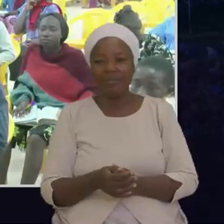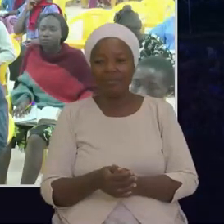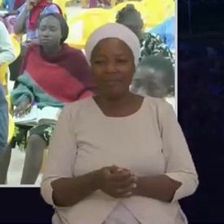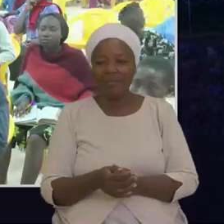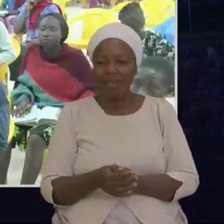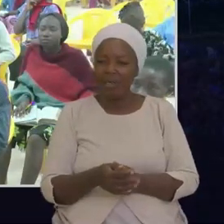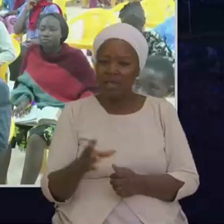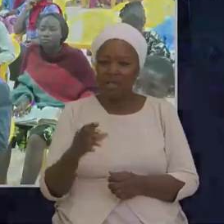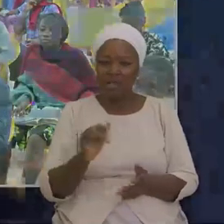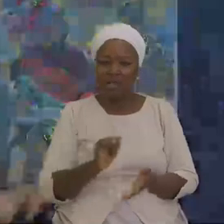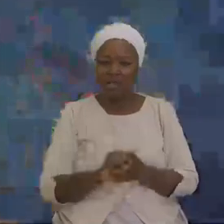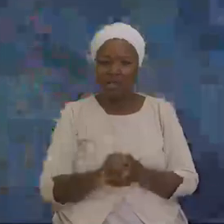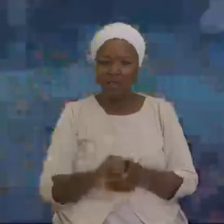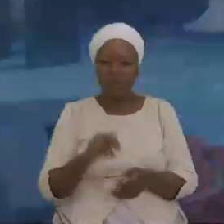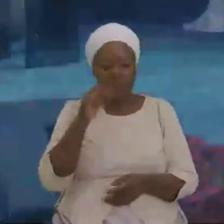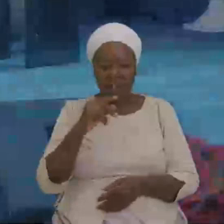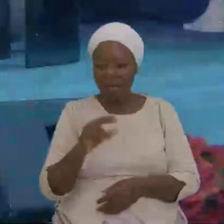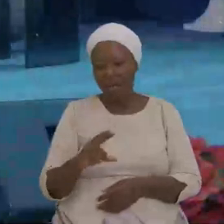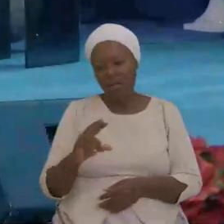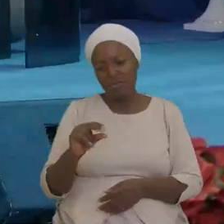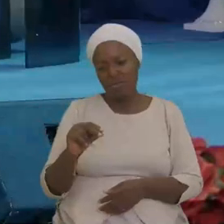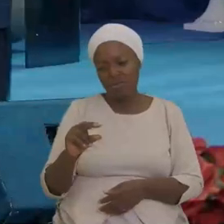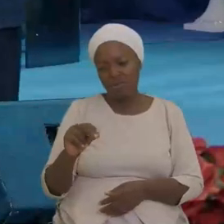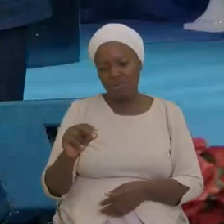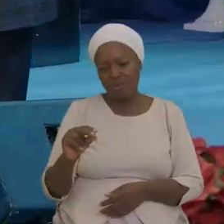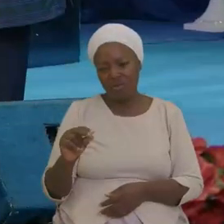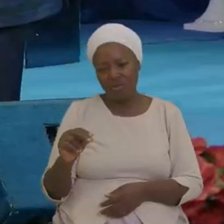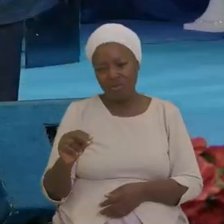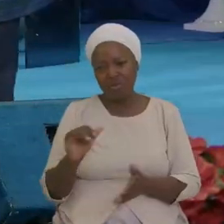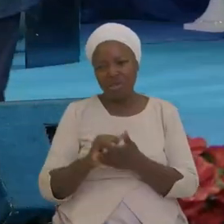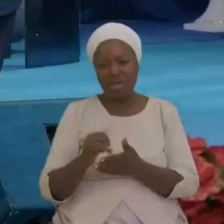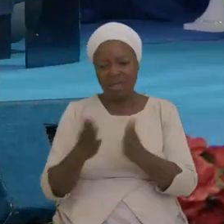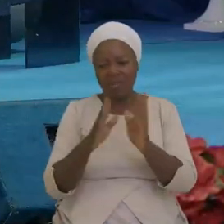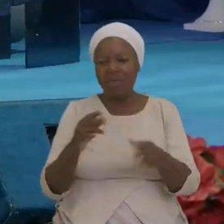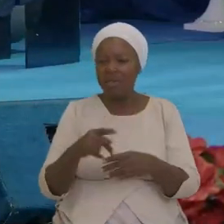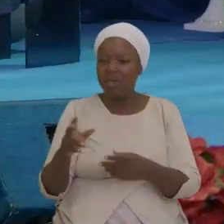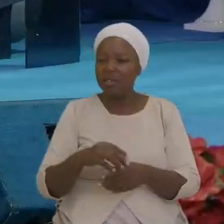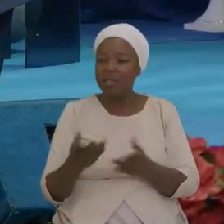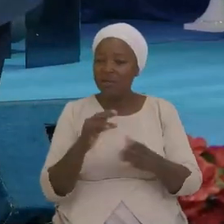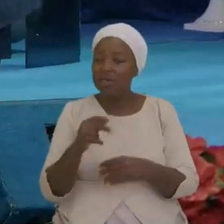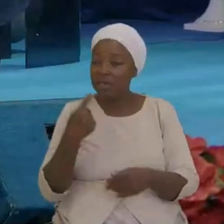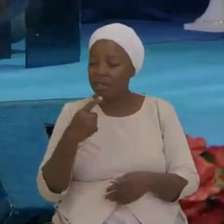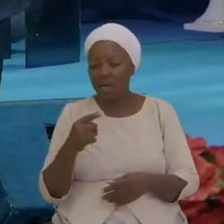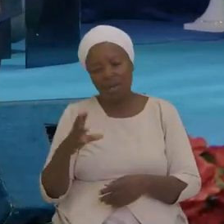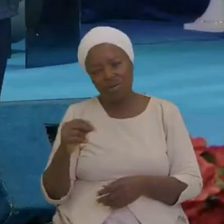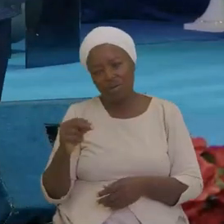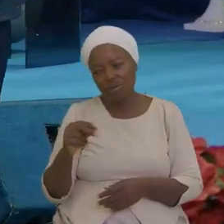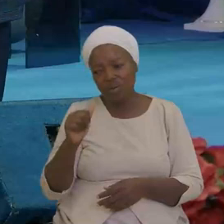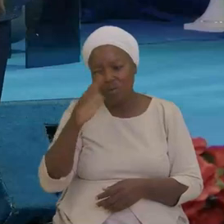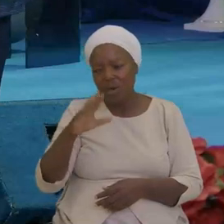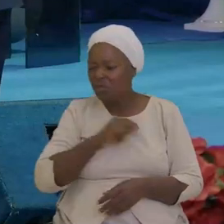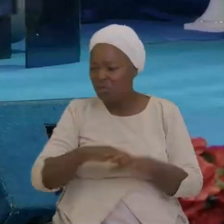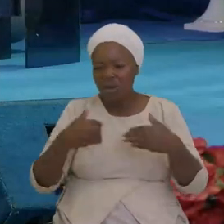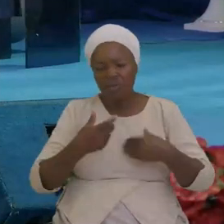Et l'hôtesse dit, madame, il n'y a pas de problème. Tu n'as pas besoin de crier. Tu n'as pas besoin de rouler